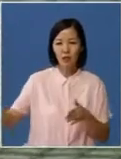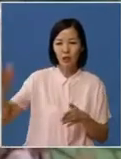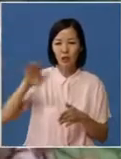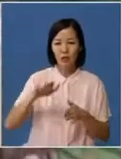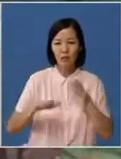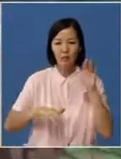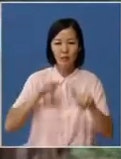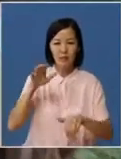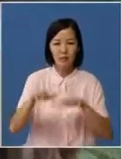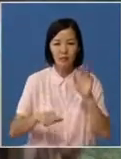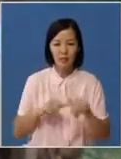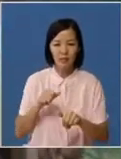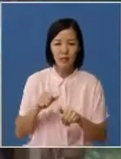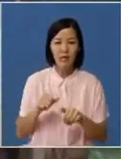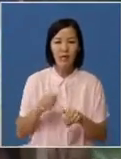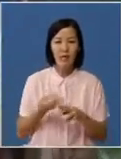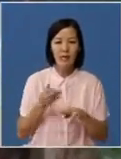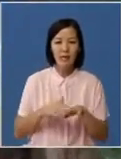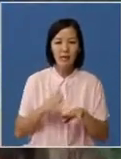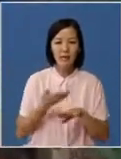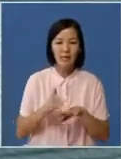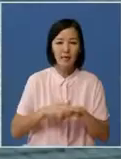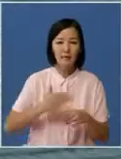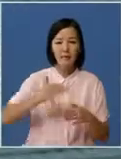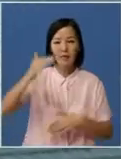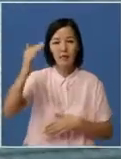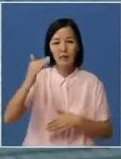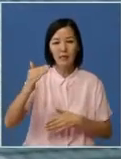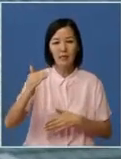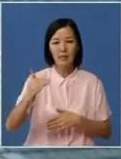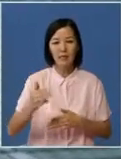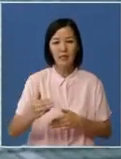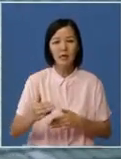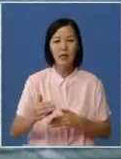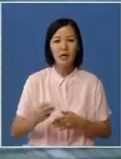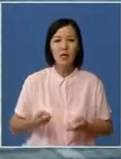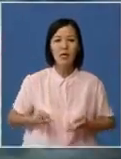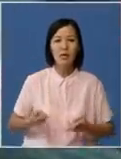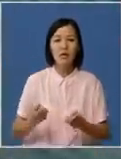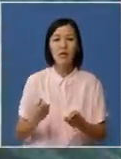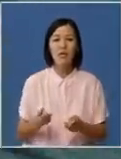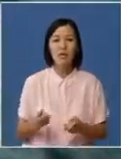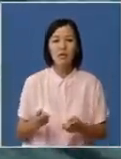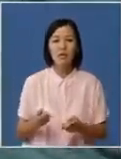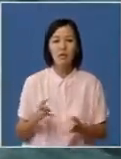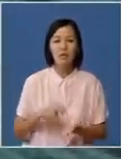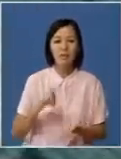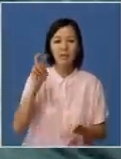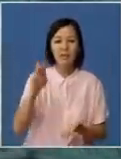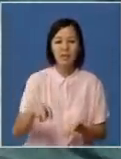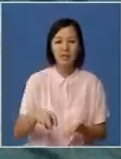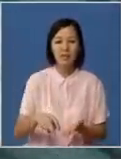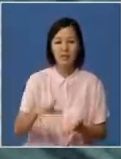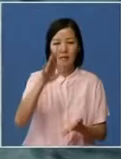Қатысушылар экстремалды спорт түрі үшін қиын деп саналатын биіктіктерінде шаңғымен секірді. Сайыс қорытындысы бойынша әйелдер арасында Андрея Майер, ал